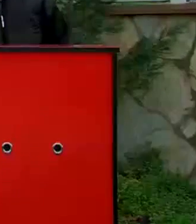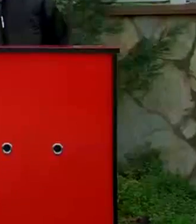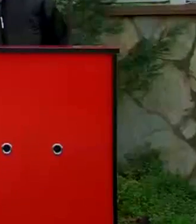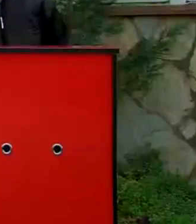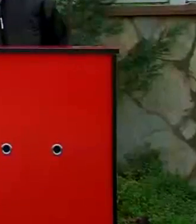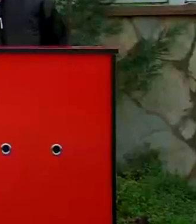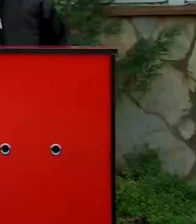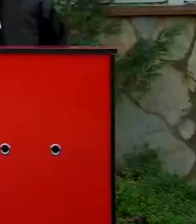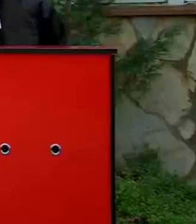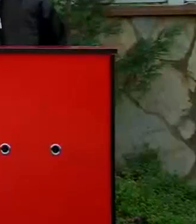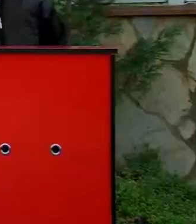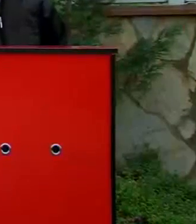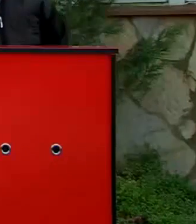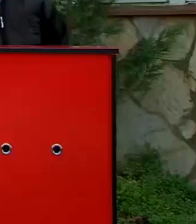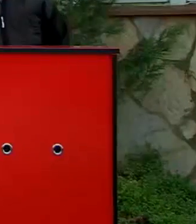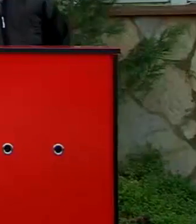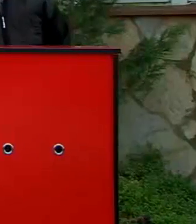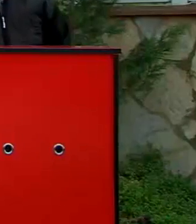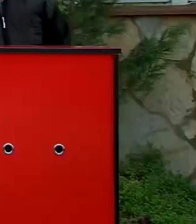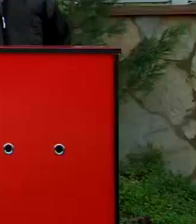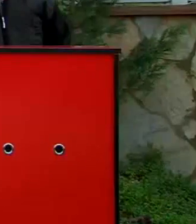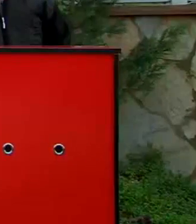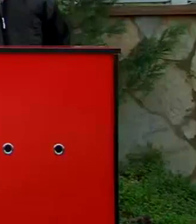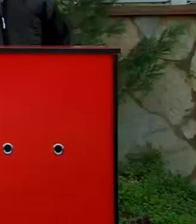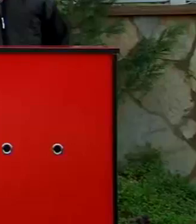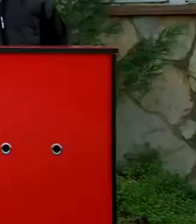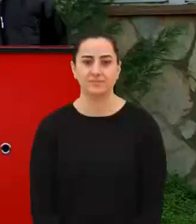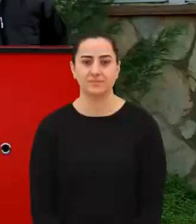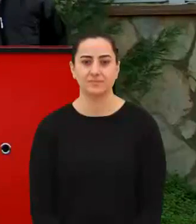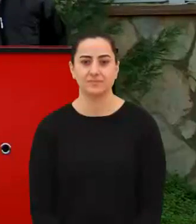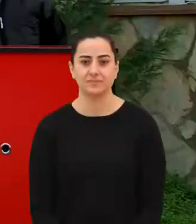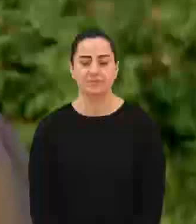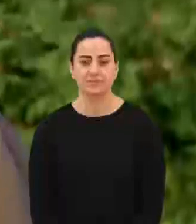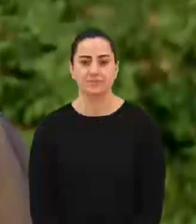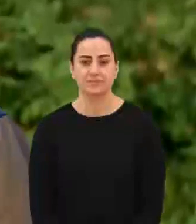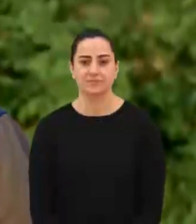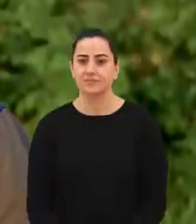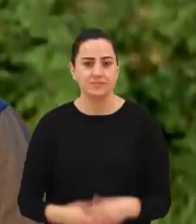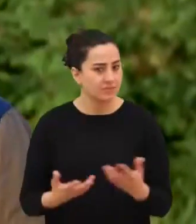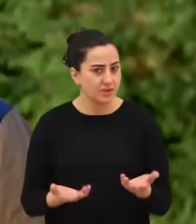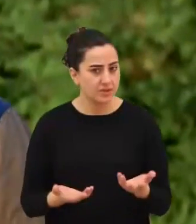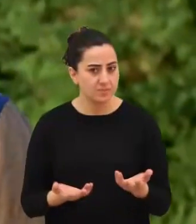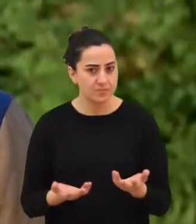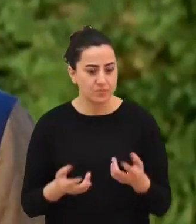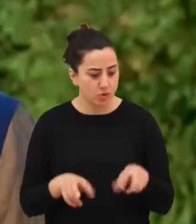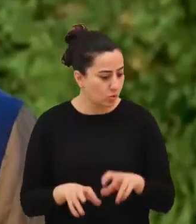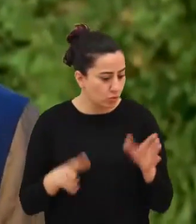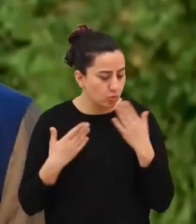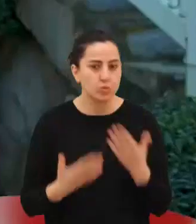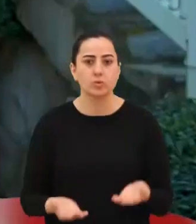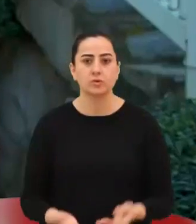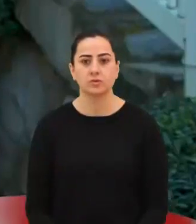etrafına bakınıyor. Tuvalet mi? Ne tuvaleti Şükrü? Oturacak bir yer yok